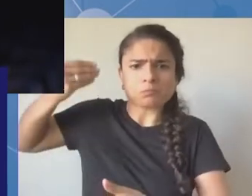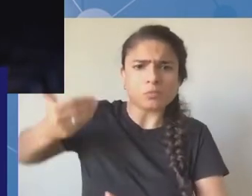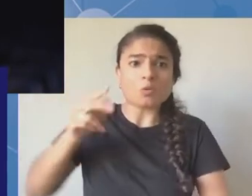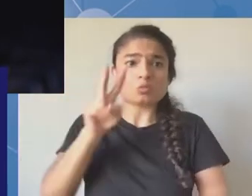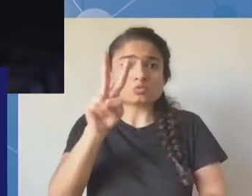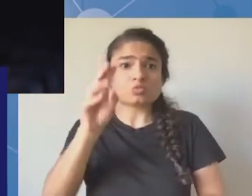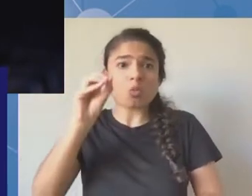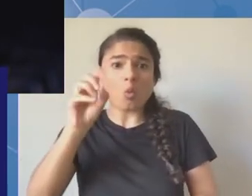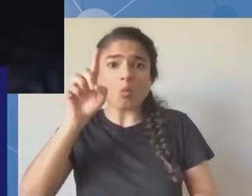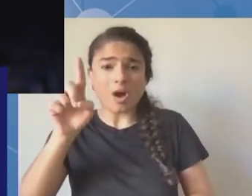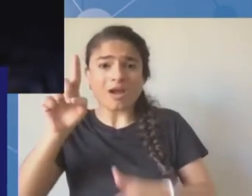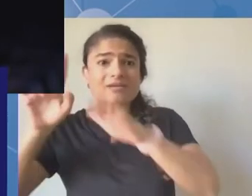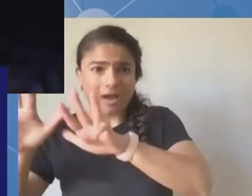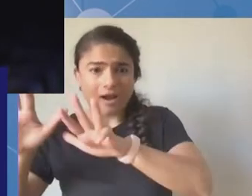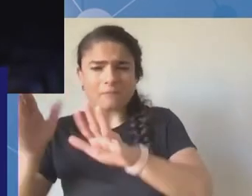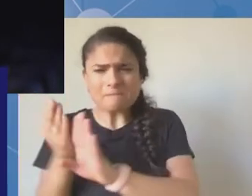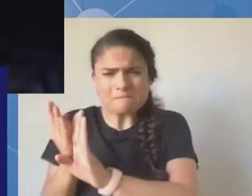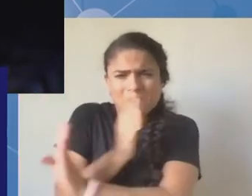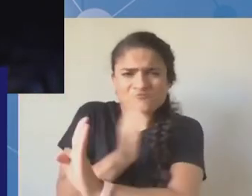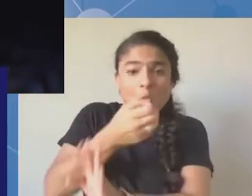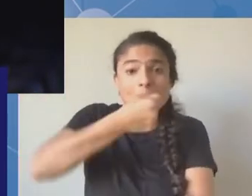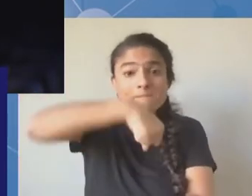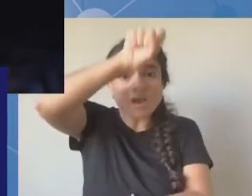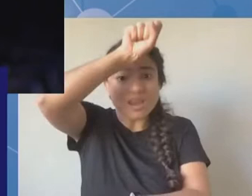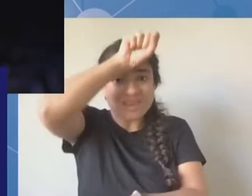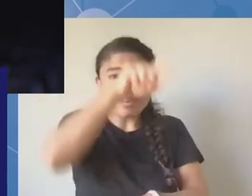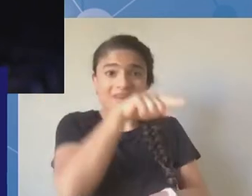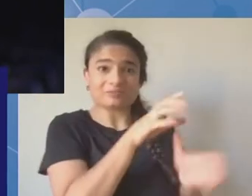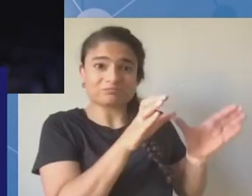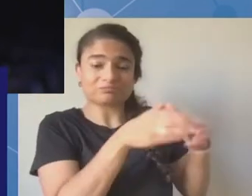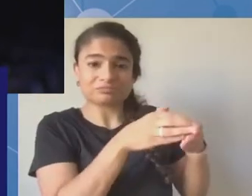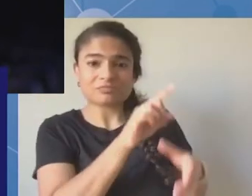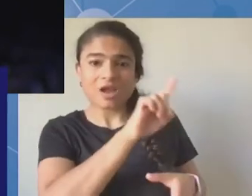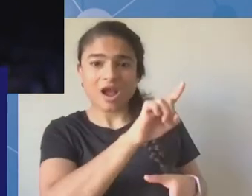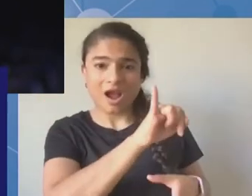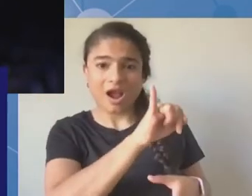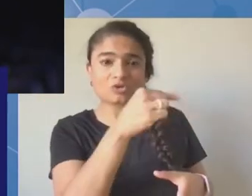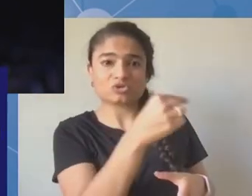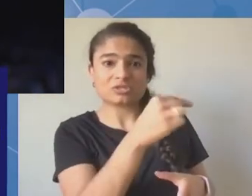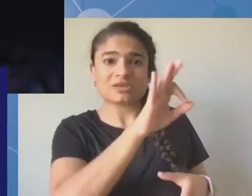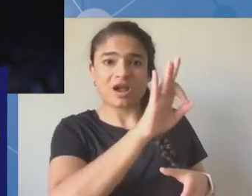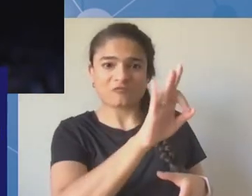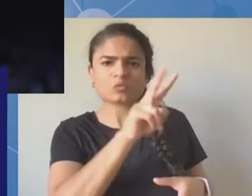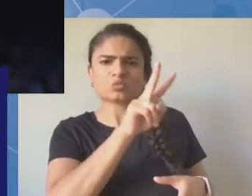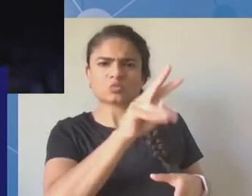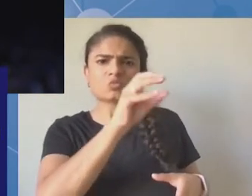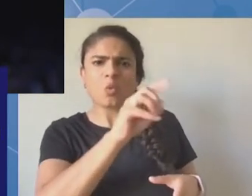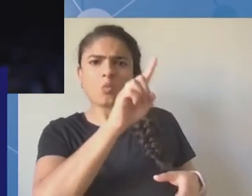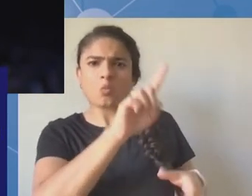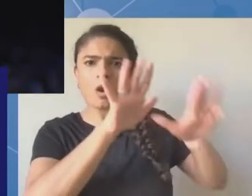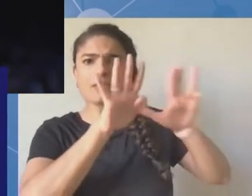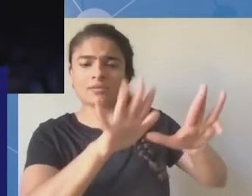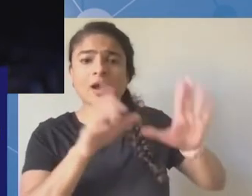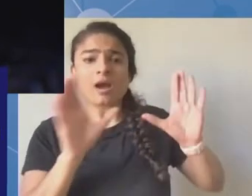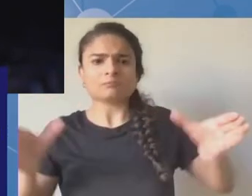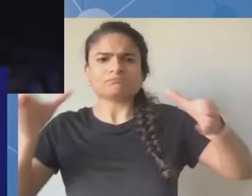هذه ظاهرة سيئة. في هذا العام في الشهر العاشر